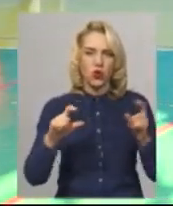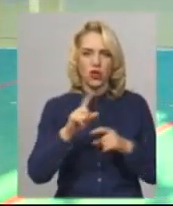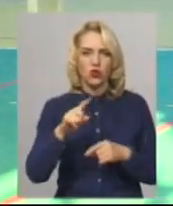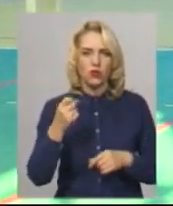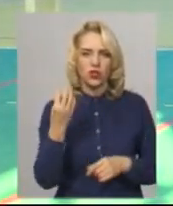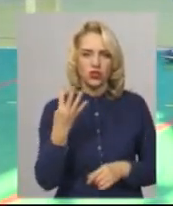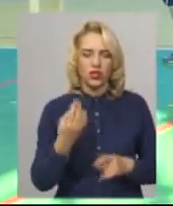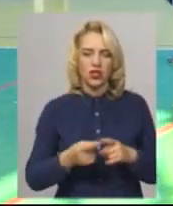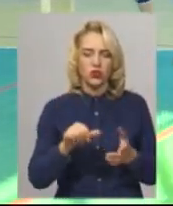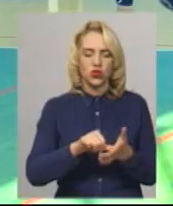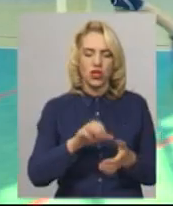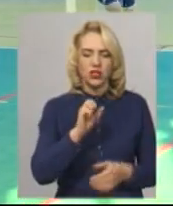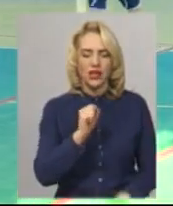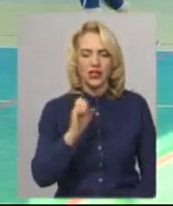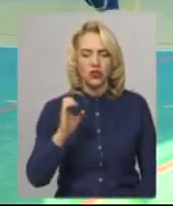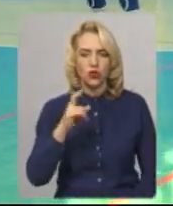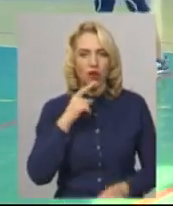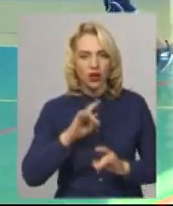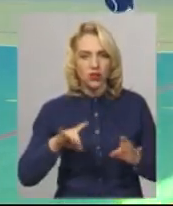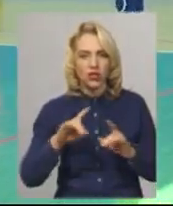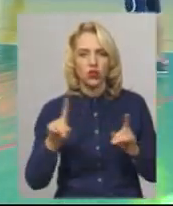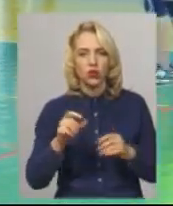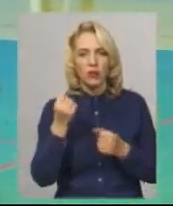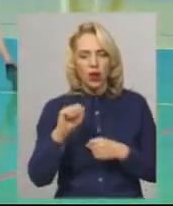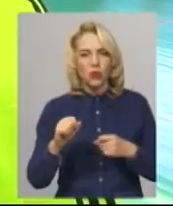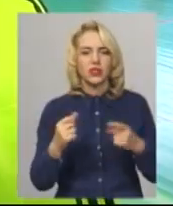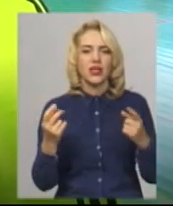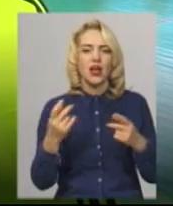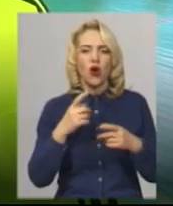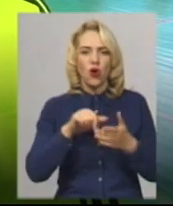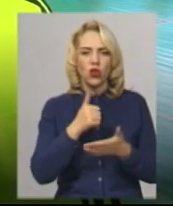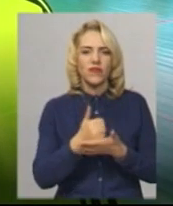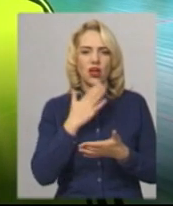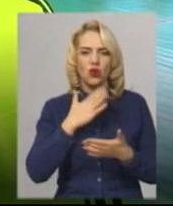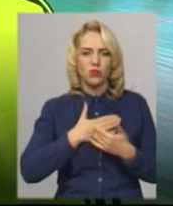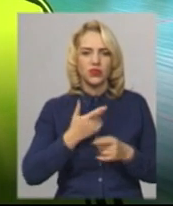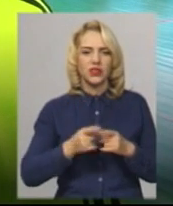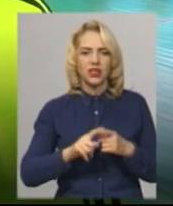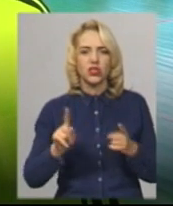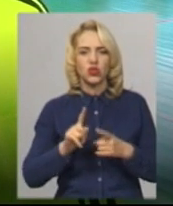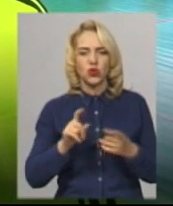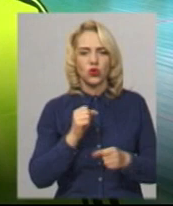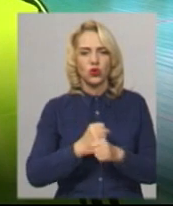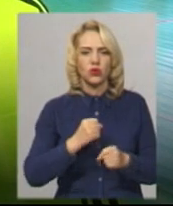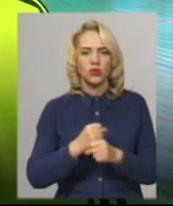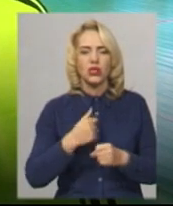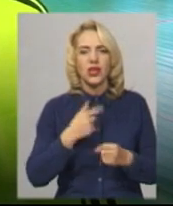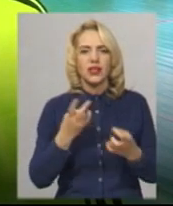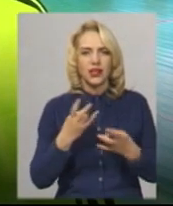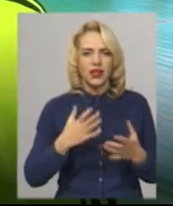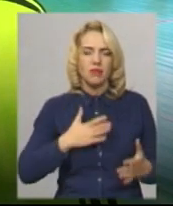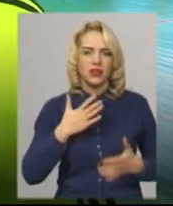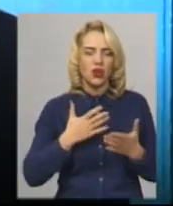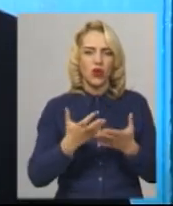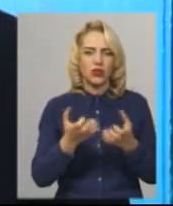змагань Анастасія Сорока каже, що перемогти – головне любити те, що робиш. Знаєте, як кожен отримує адреналін від чогось. От мені дуже подобається грати